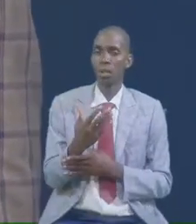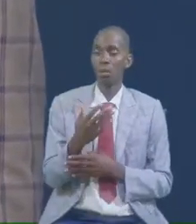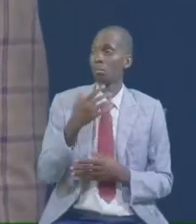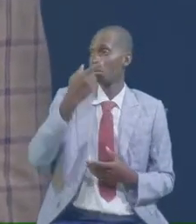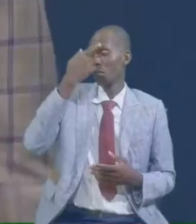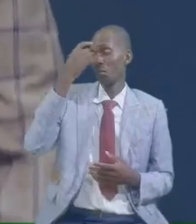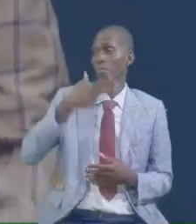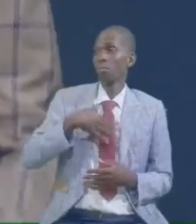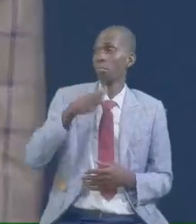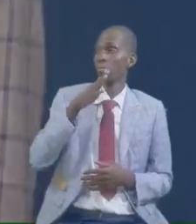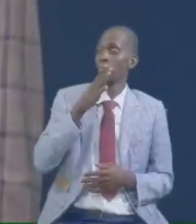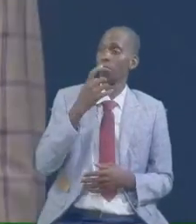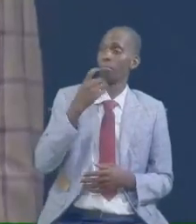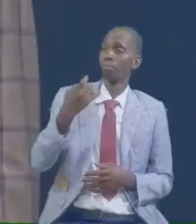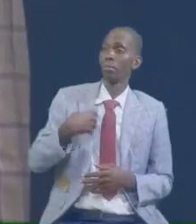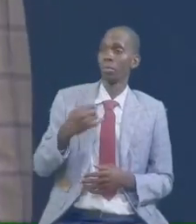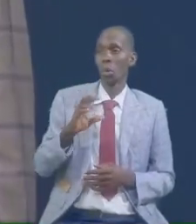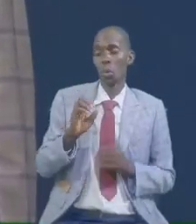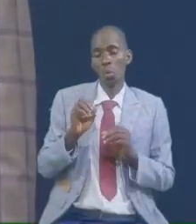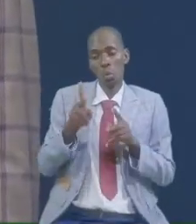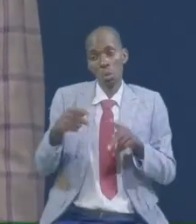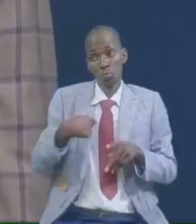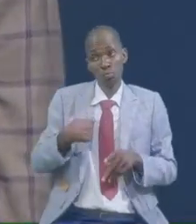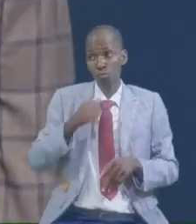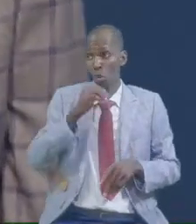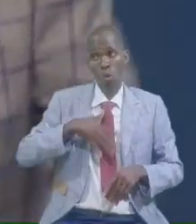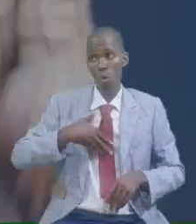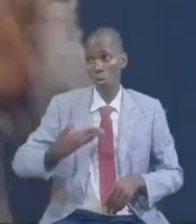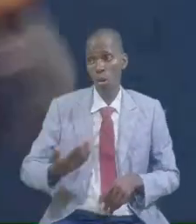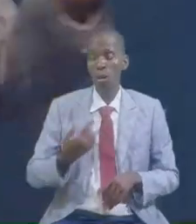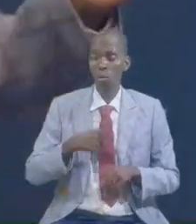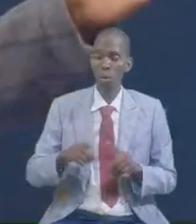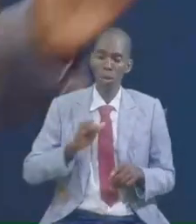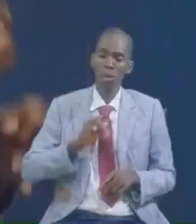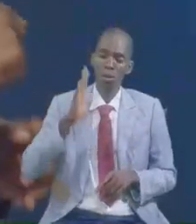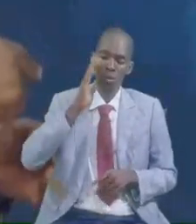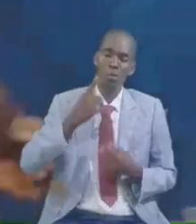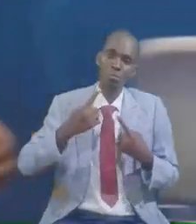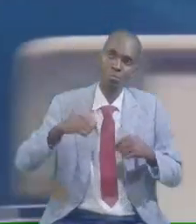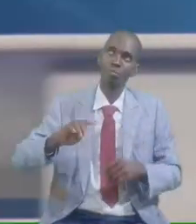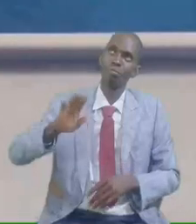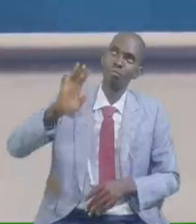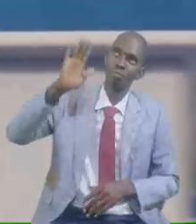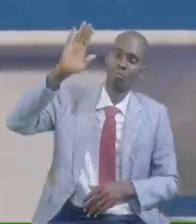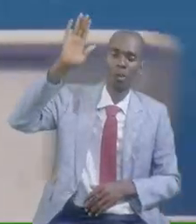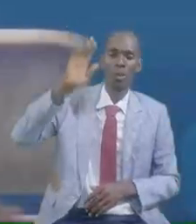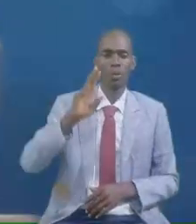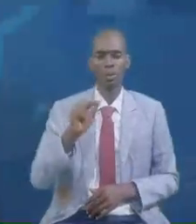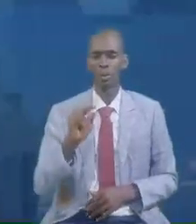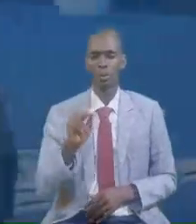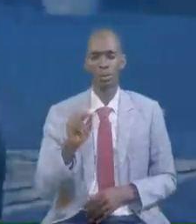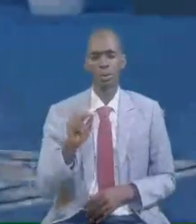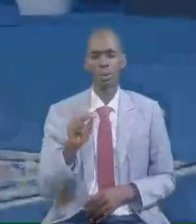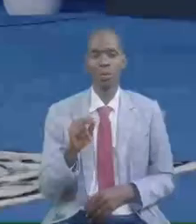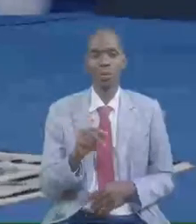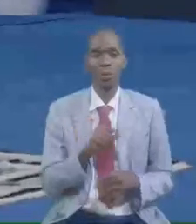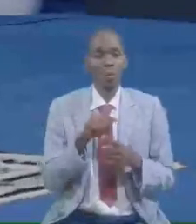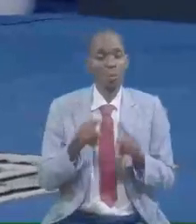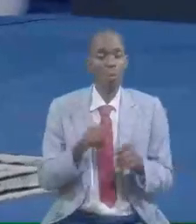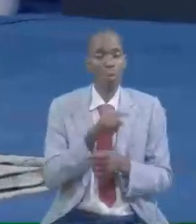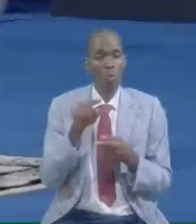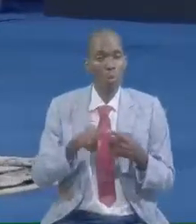avec difficulté, tu lèves la main. Non, tu n'es pas joyeux. Mais quand tu entends que Christ